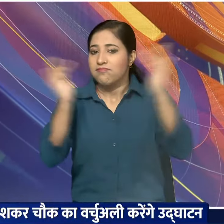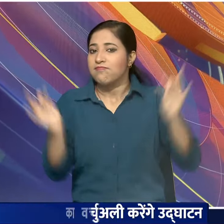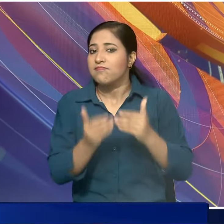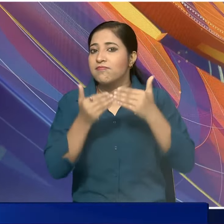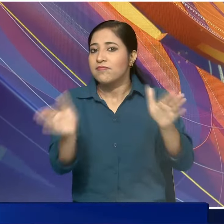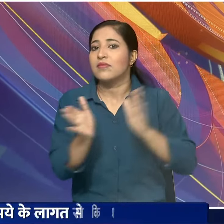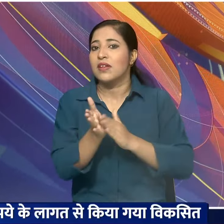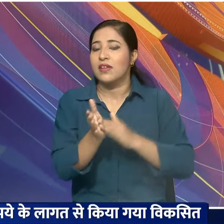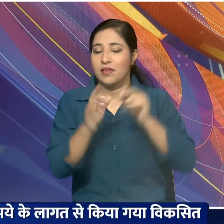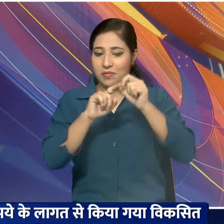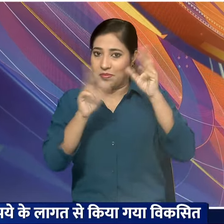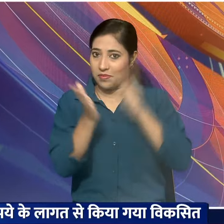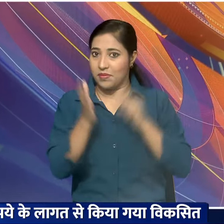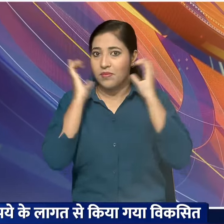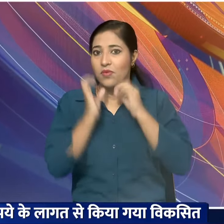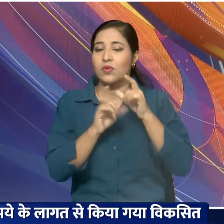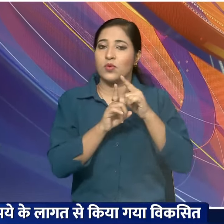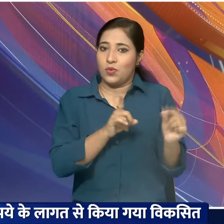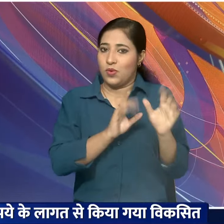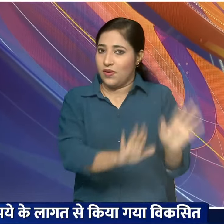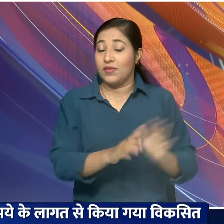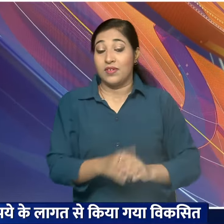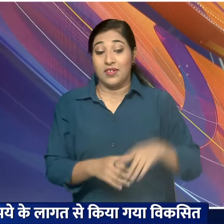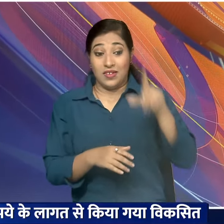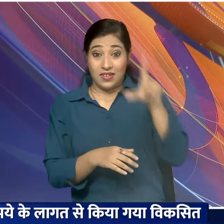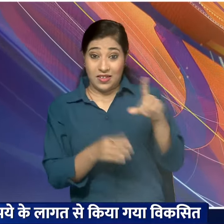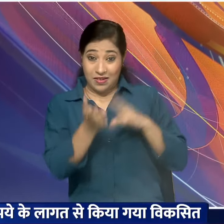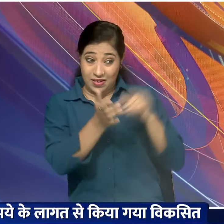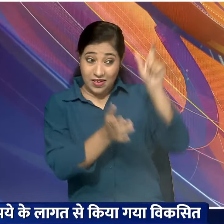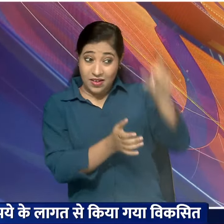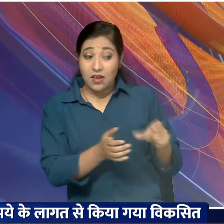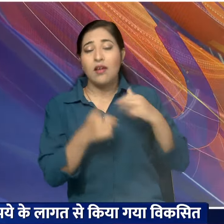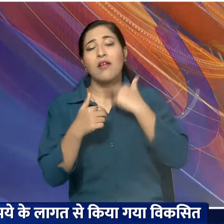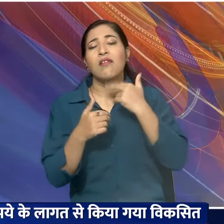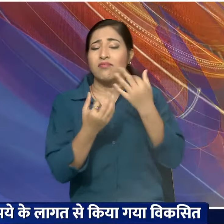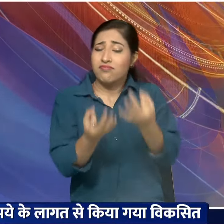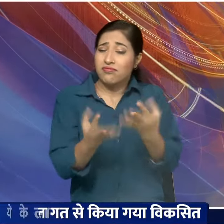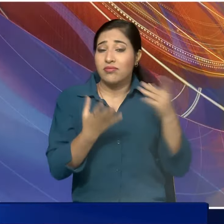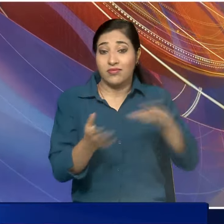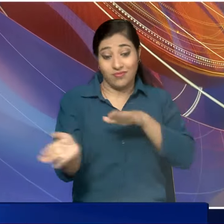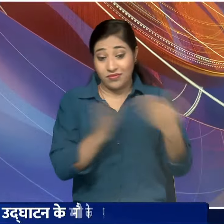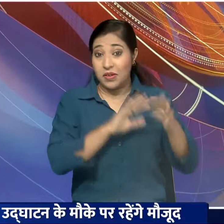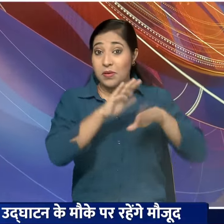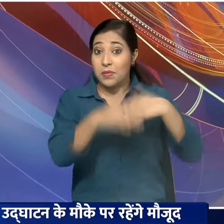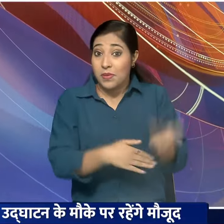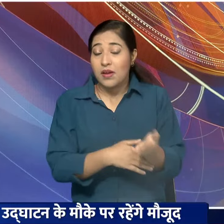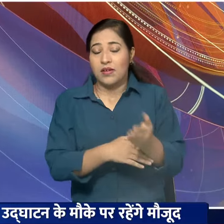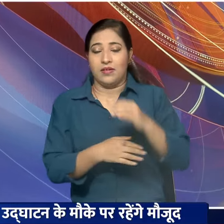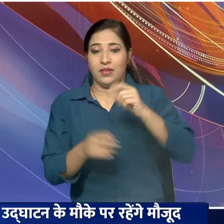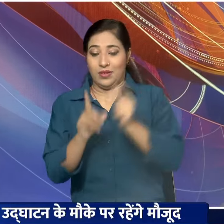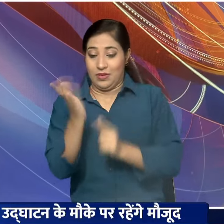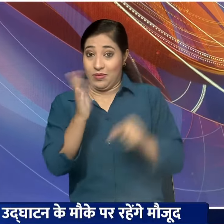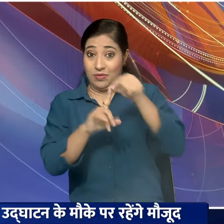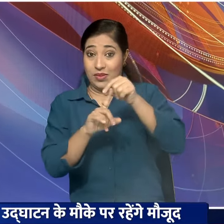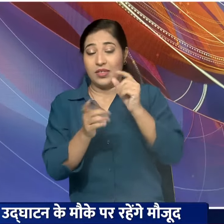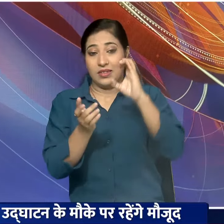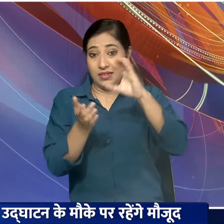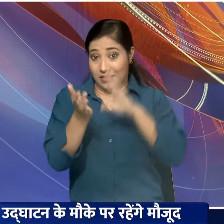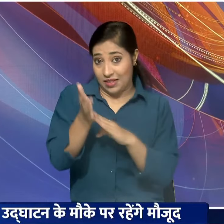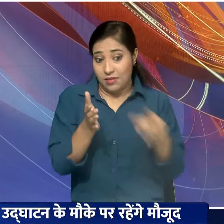उद्घाटन प्रधानमंत्री करेंगे। लता मंगेशकर के निधन के बाद मुख्यमंत्री योगी आदित्यनाथ ने अयोध्या के प्रमुख स्थान नया घाट